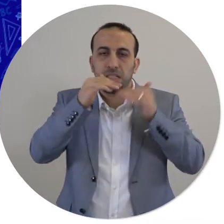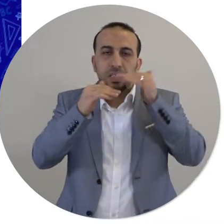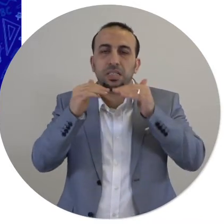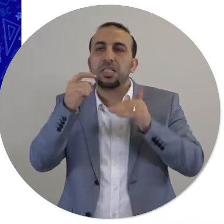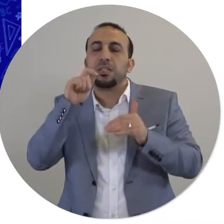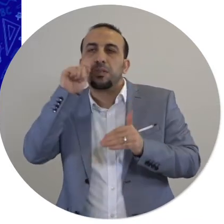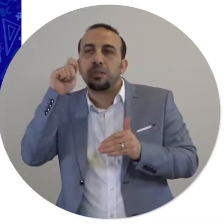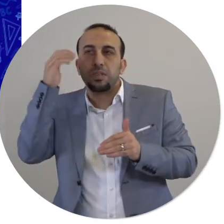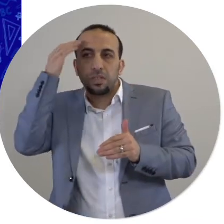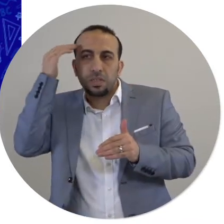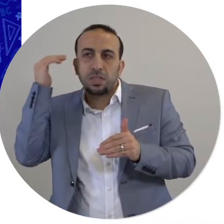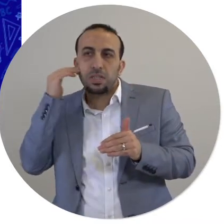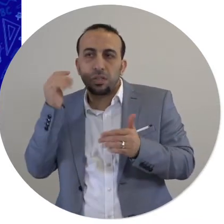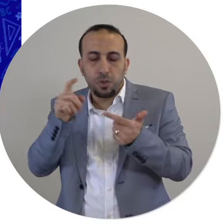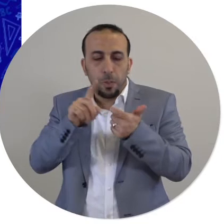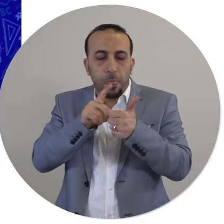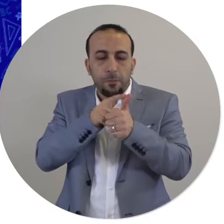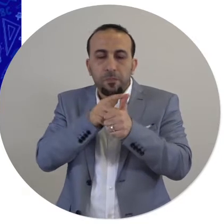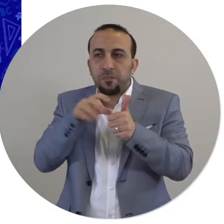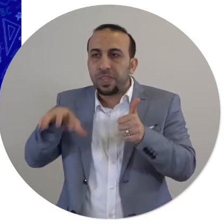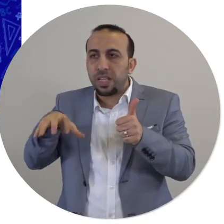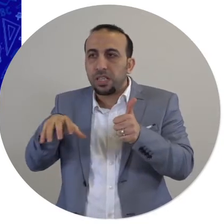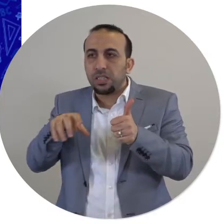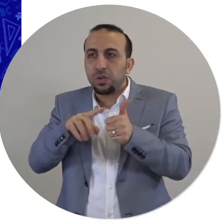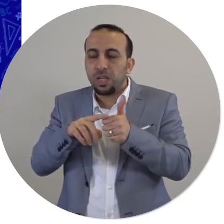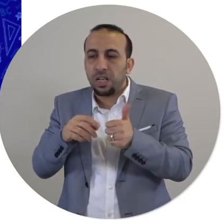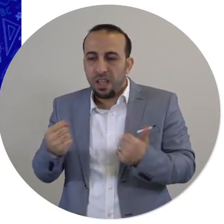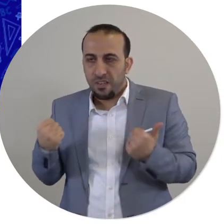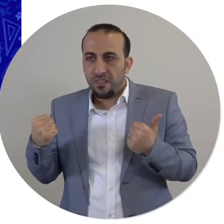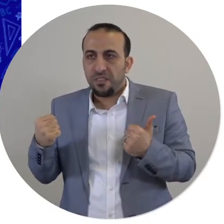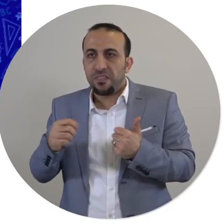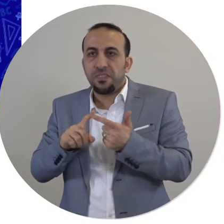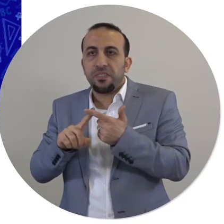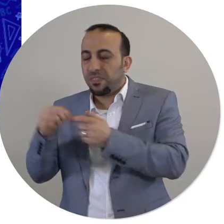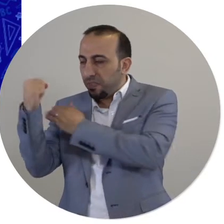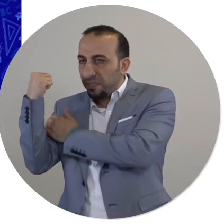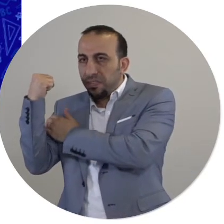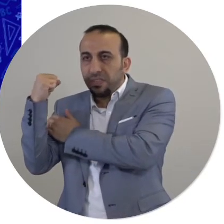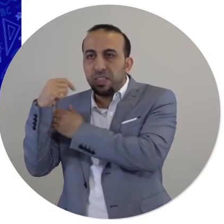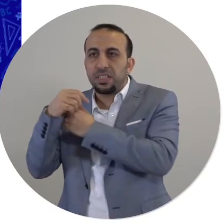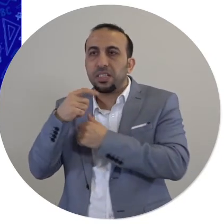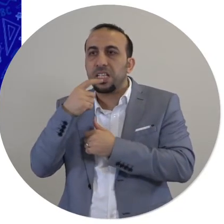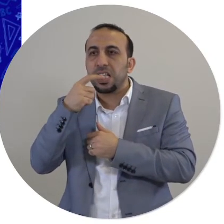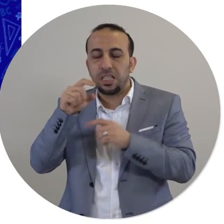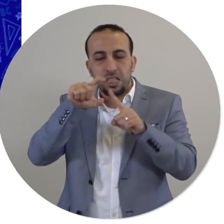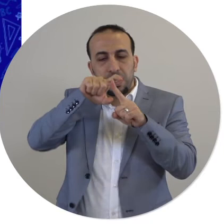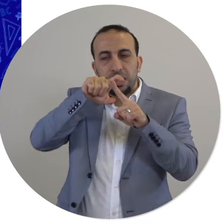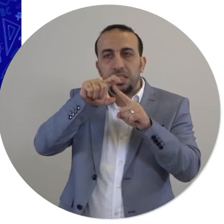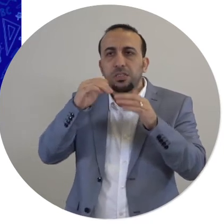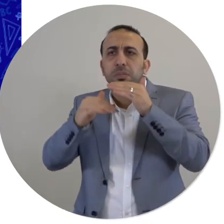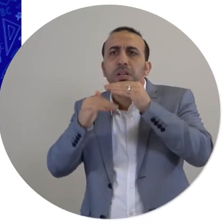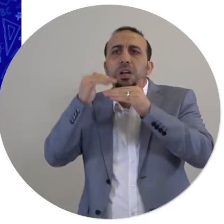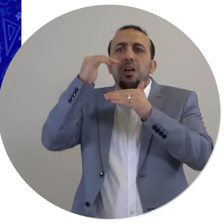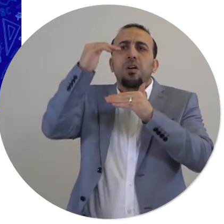نسب الشباب، ودول هرمة وهي التي ترتفع فيها نسب كبار السن. أهمية التركيب العمري، لماذا أنا أقوم